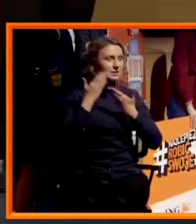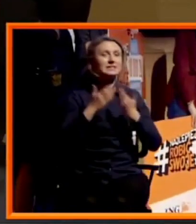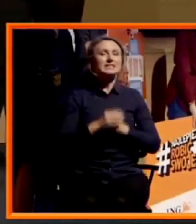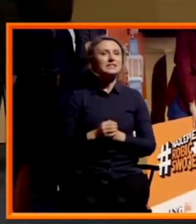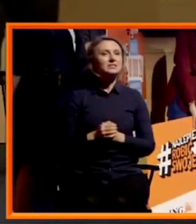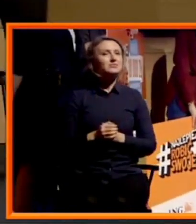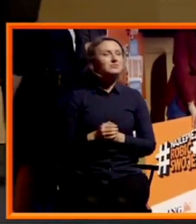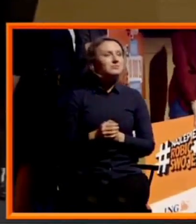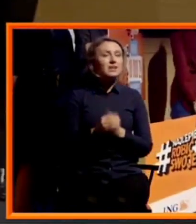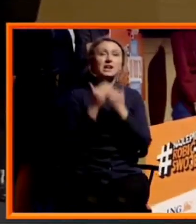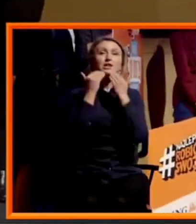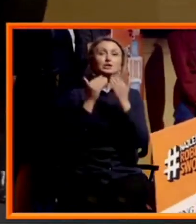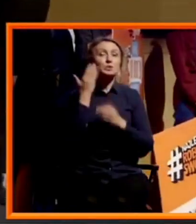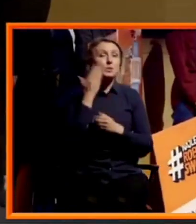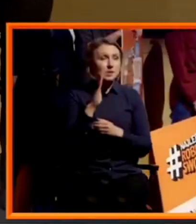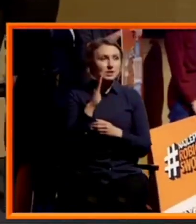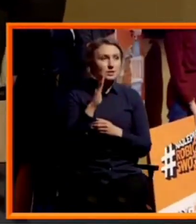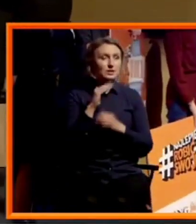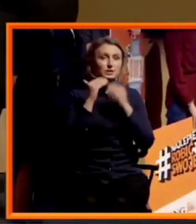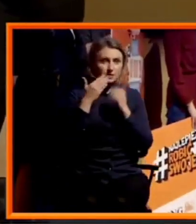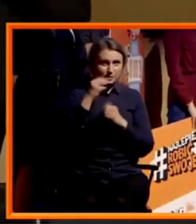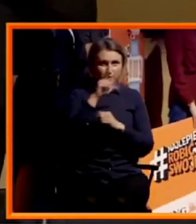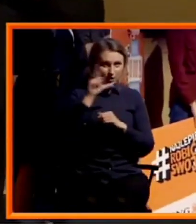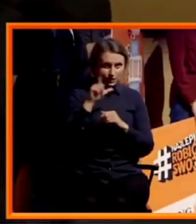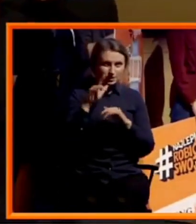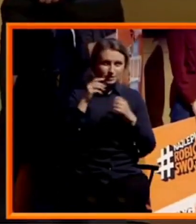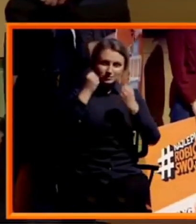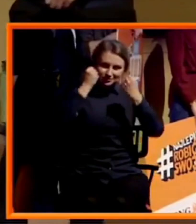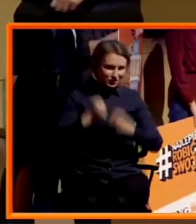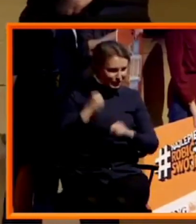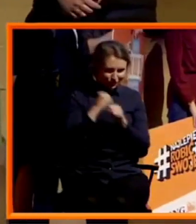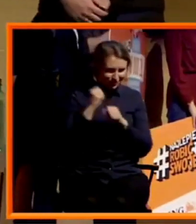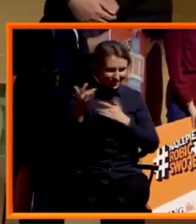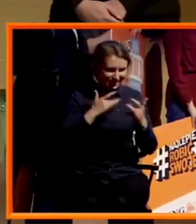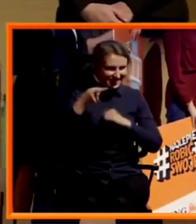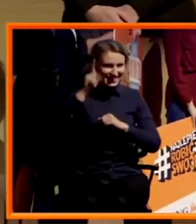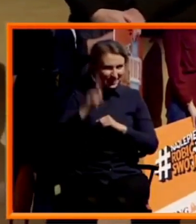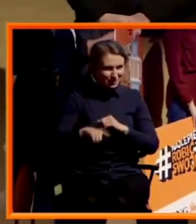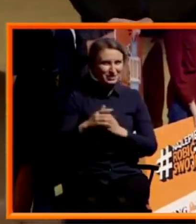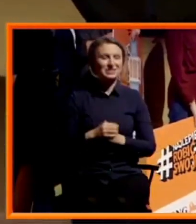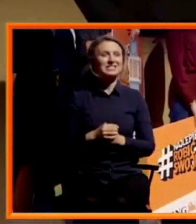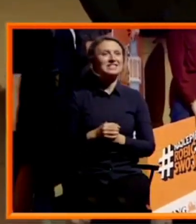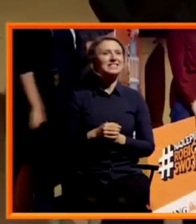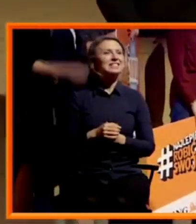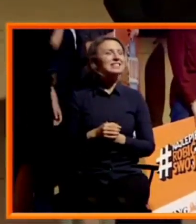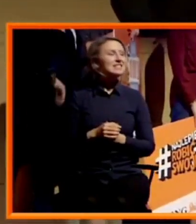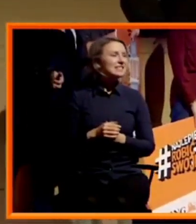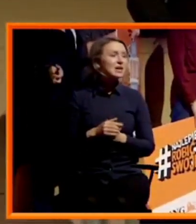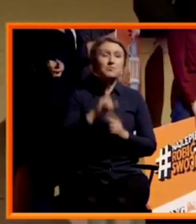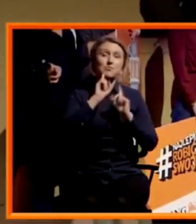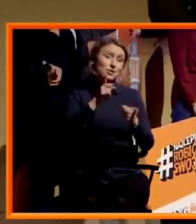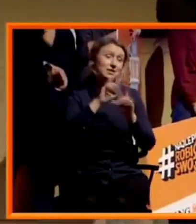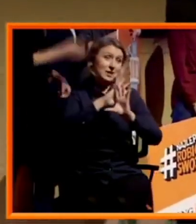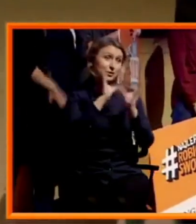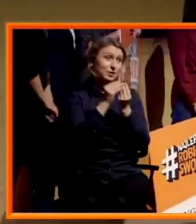pomagał przez cały miesiąc. Dziękuję bardzo, dziękuję Michał za tą orkę miesięczną. Polecam się. Polecam wszystkim, bo